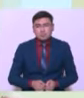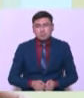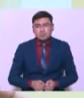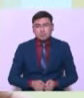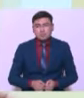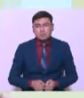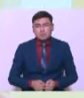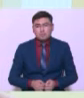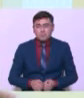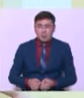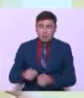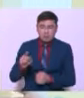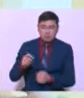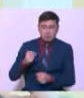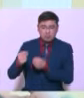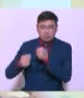наблюдателей,